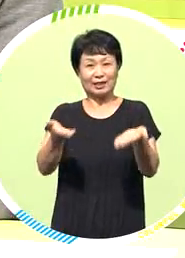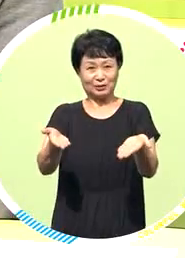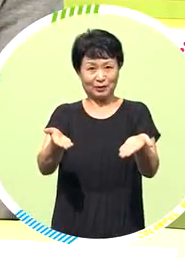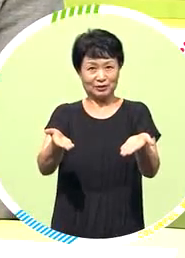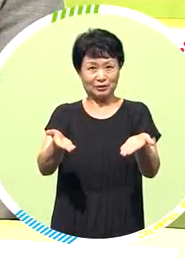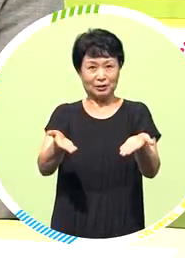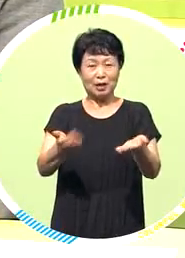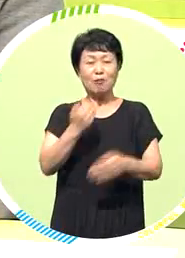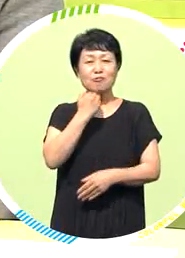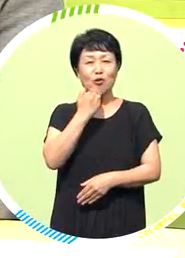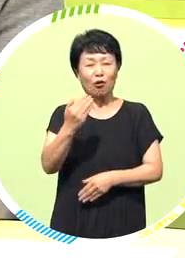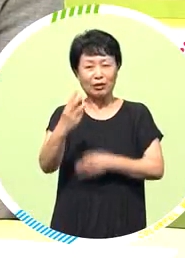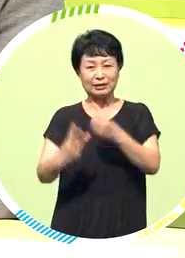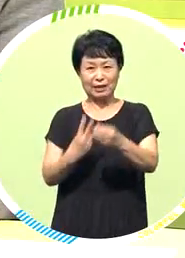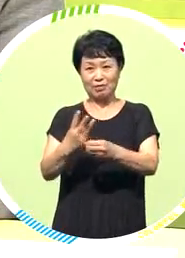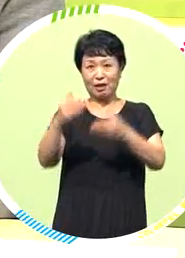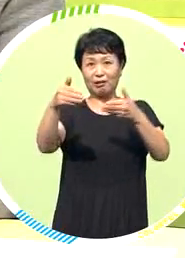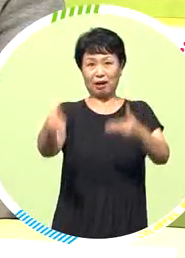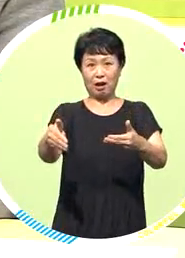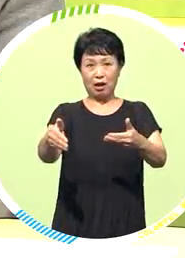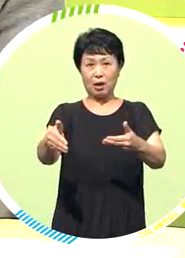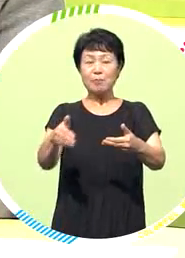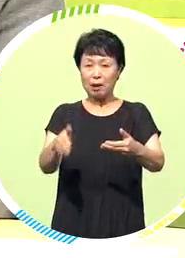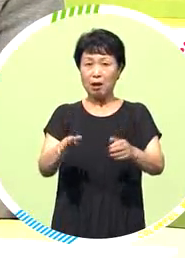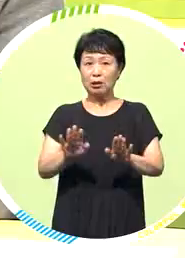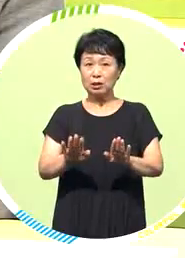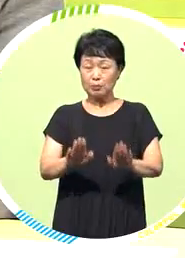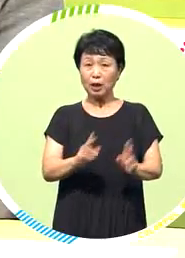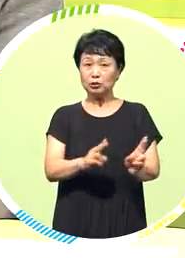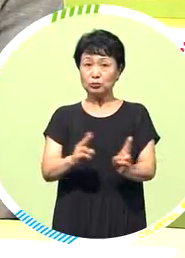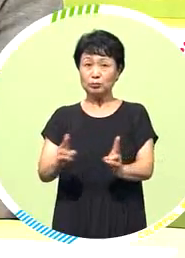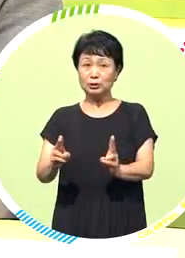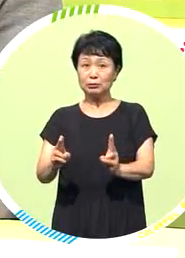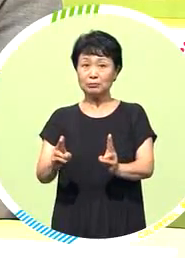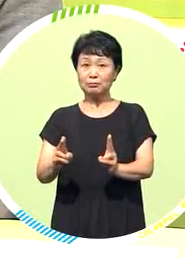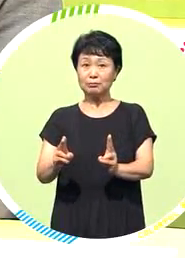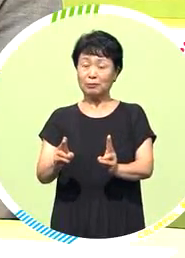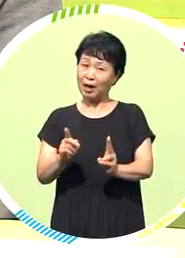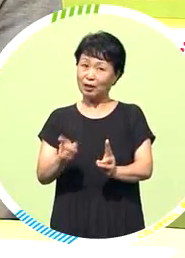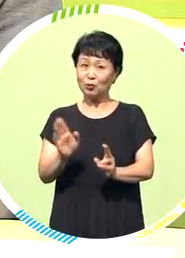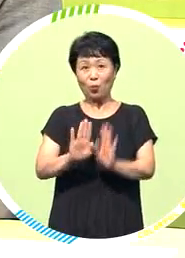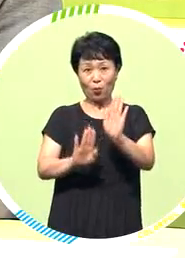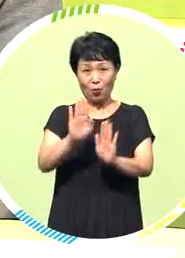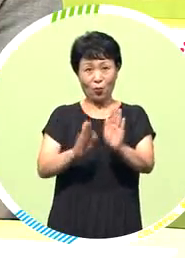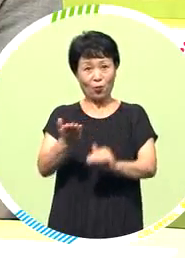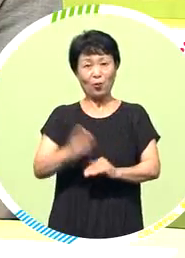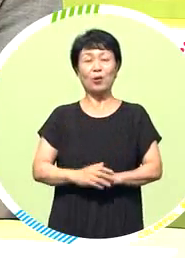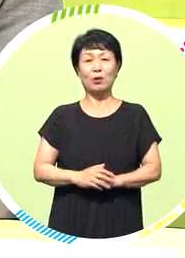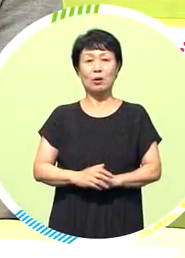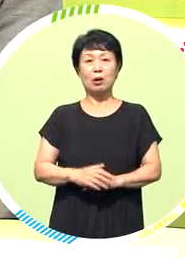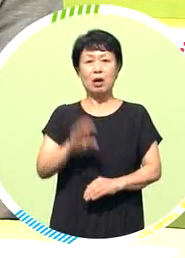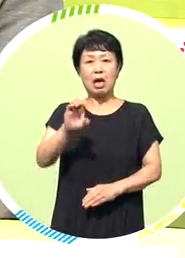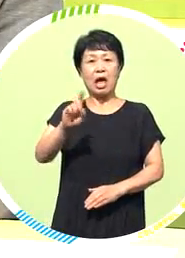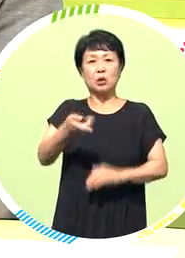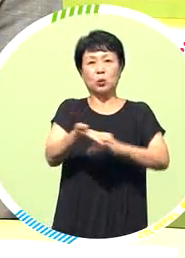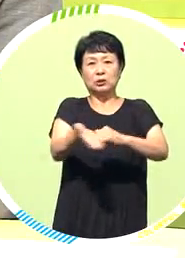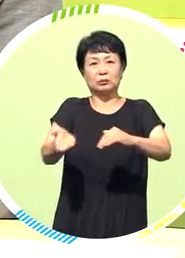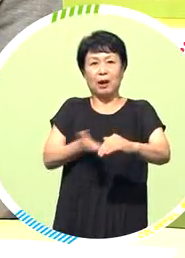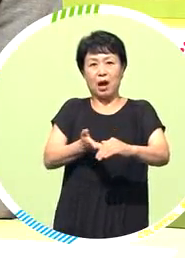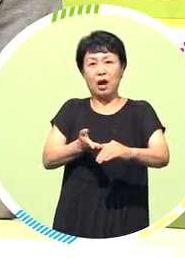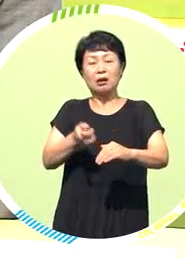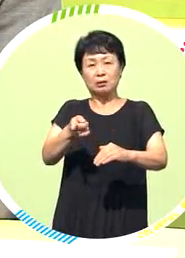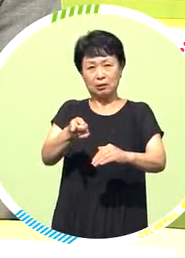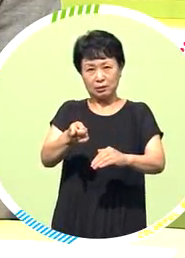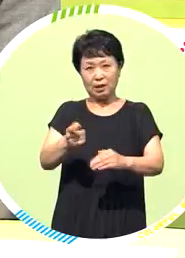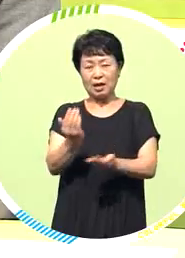だあと3年もありますが、その間に準備すればいいかと思いきや、実はもう江ノ島で開催が決定しています。セーリング競技、早